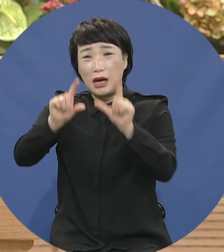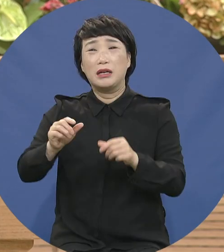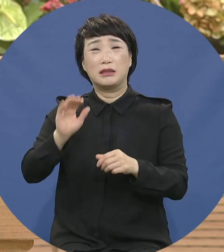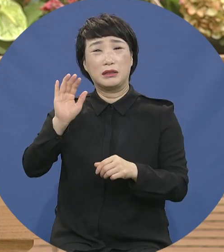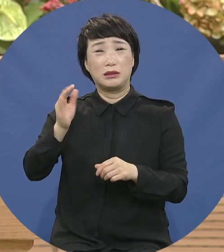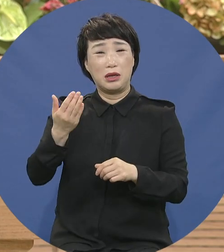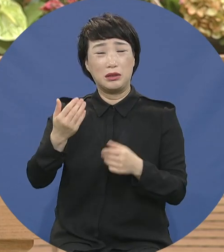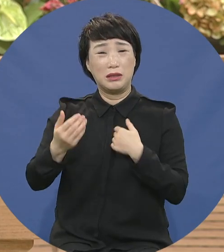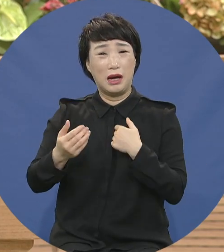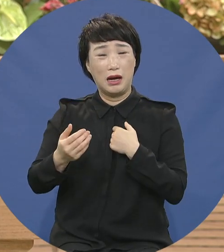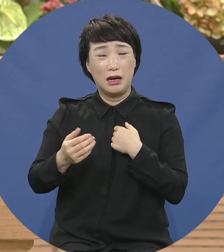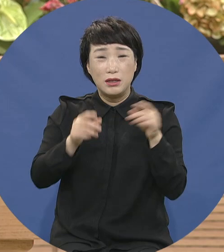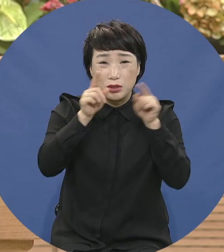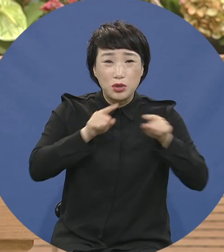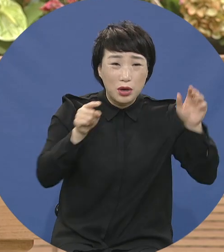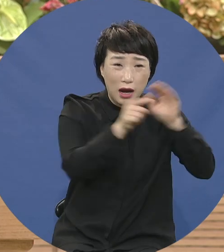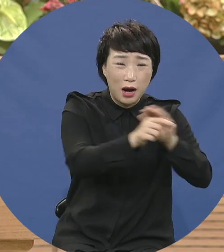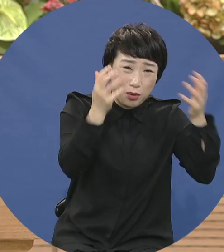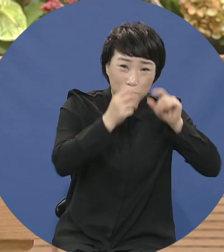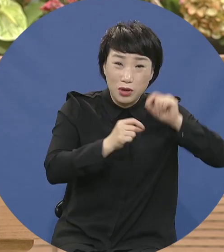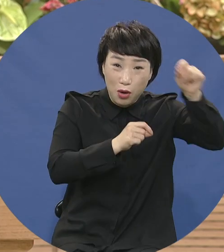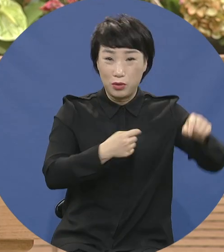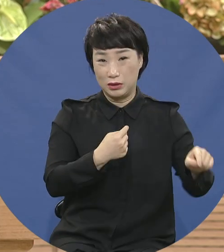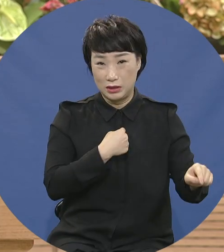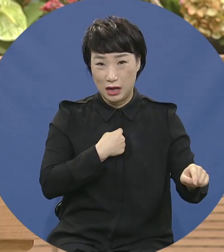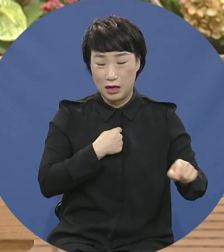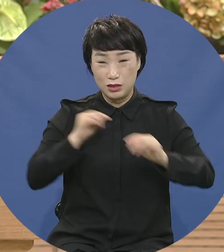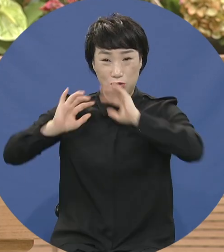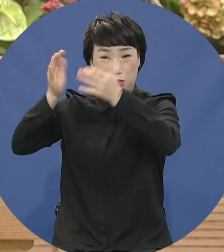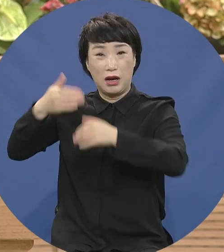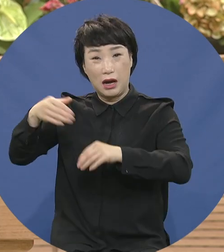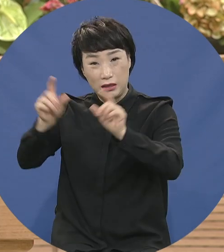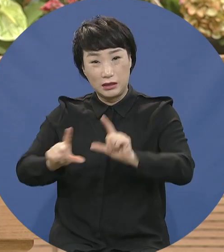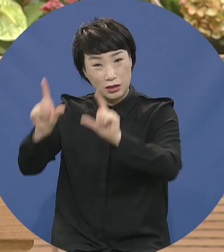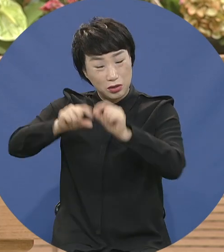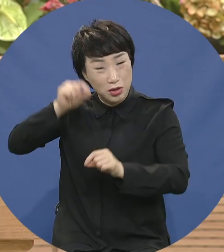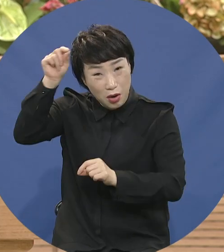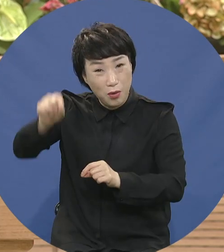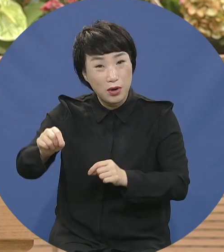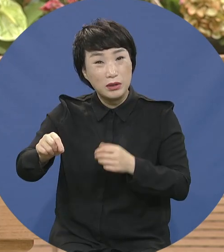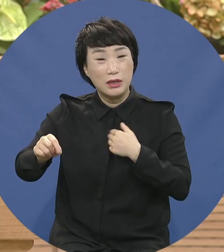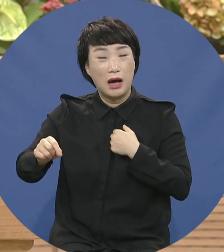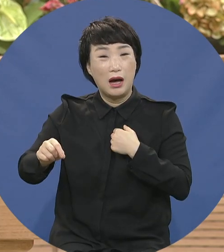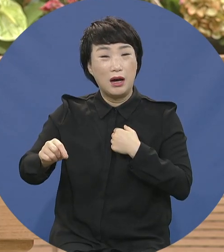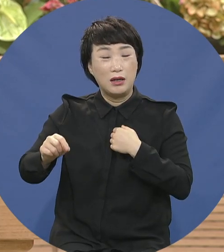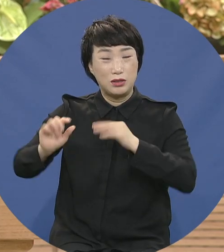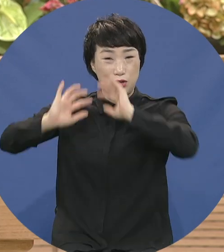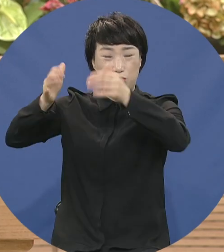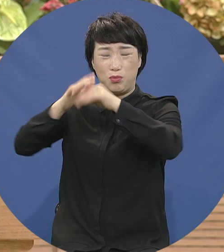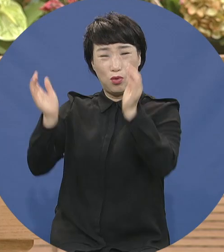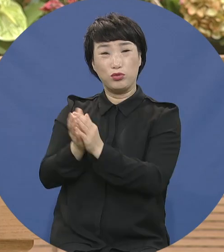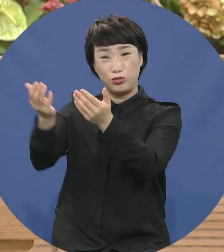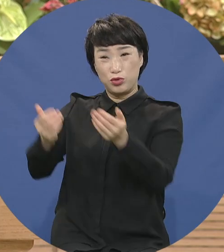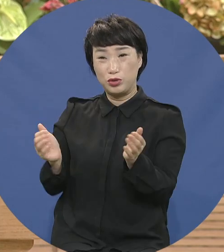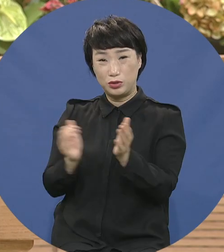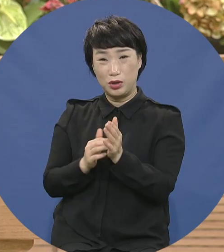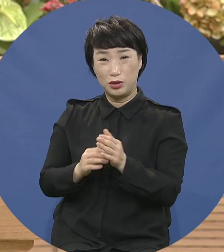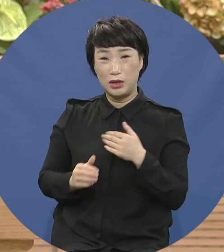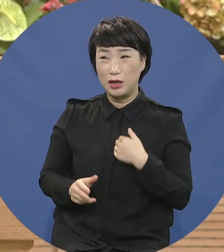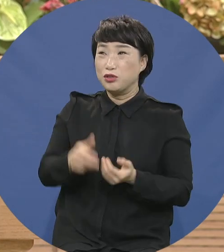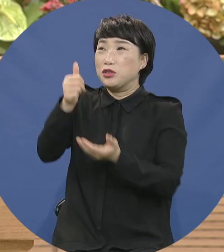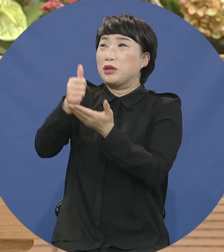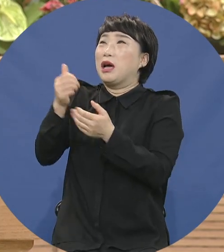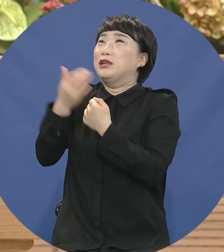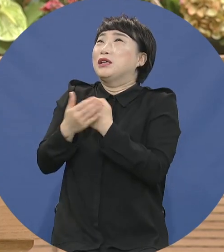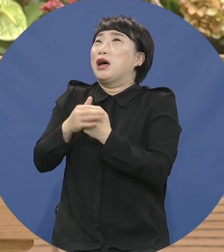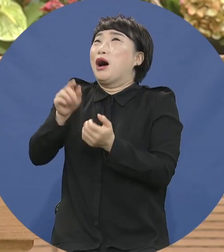만들었고, 지옥에서 영원히 고통당할 나를, 천국에서 영원히 살 나를 천국까지 줬으니 이분의 은혜를